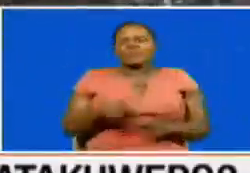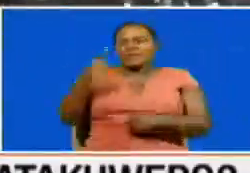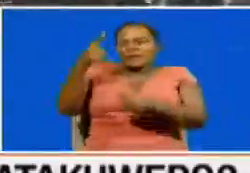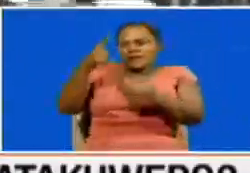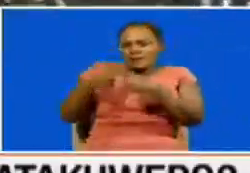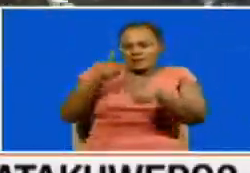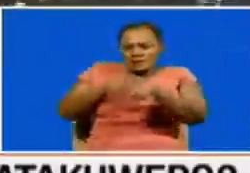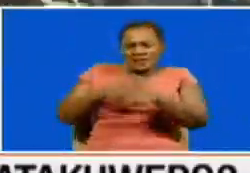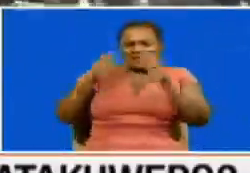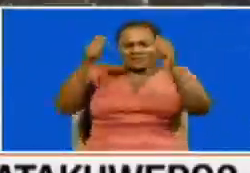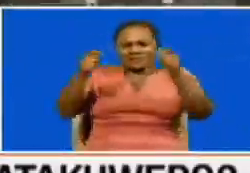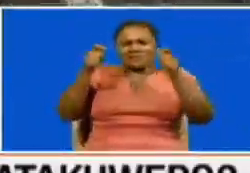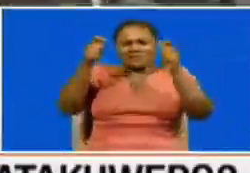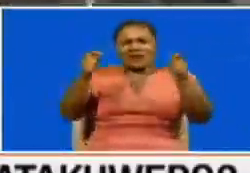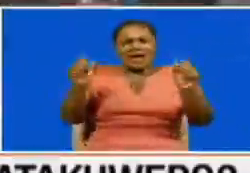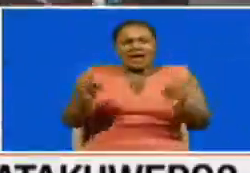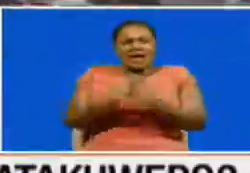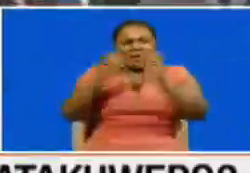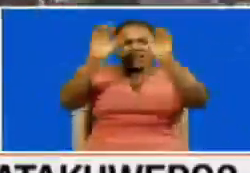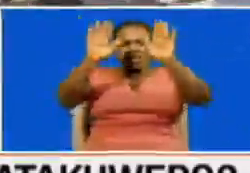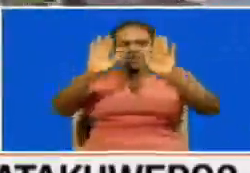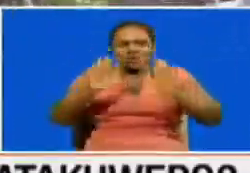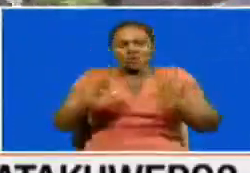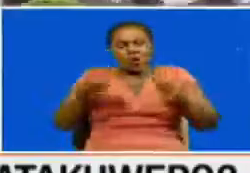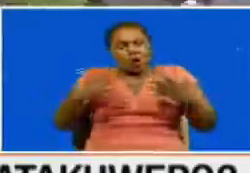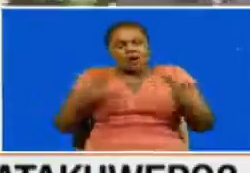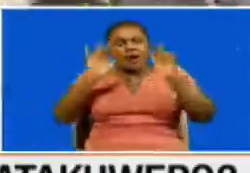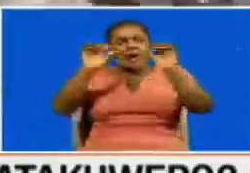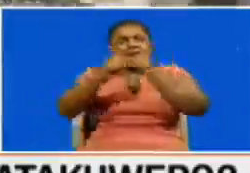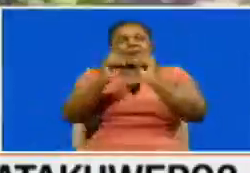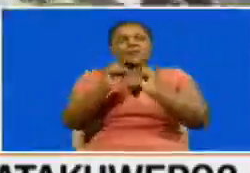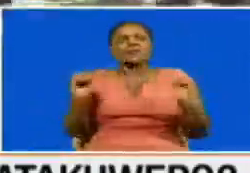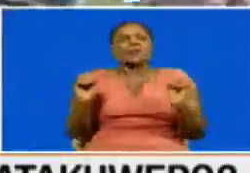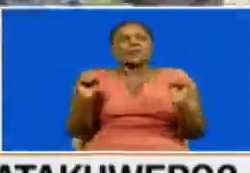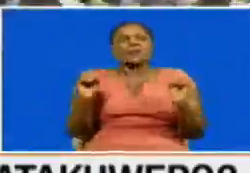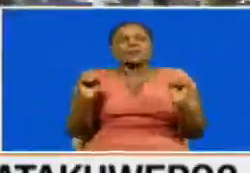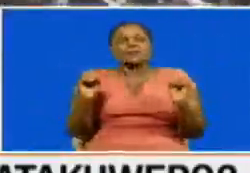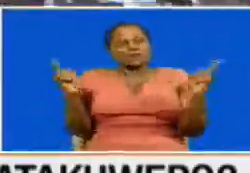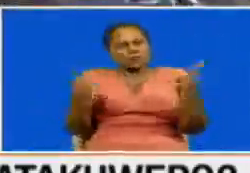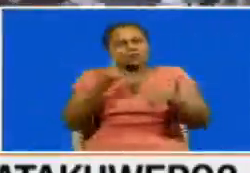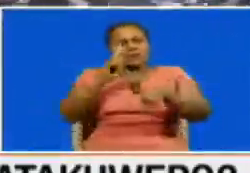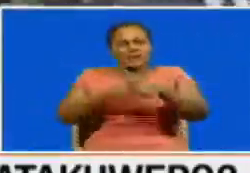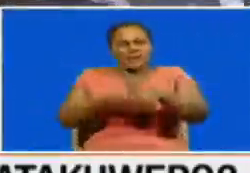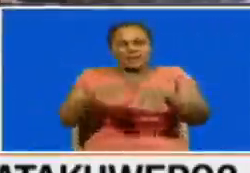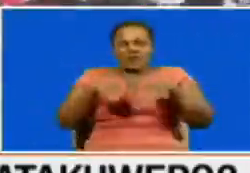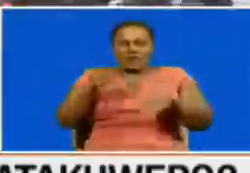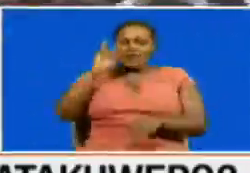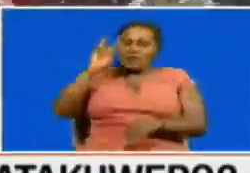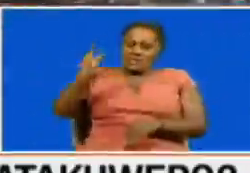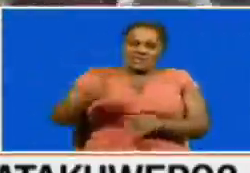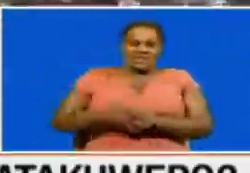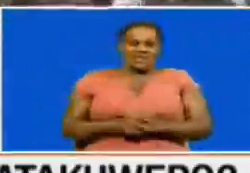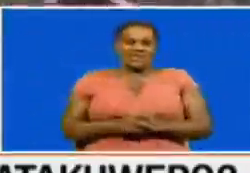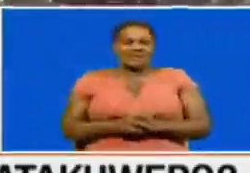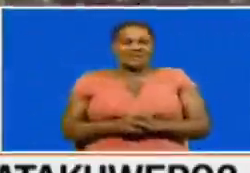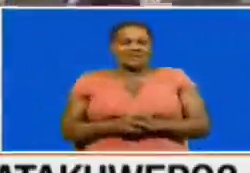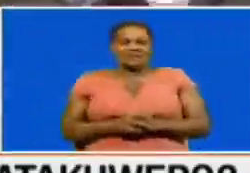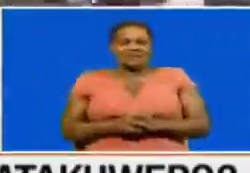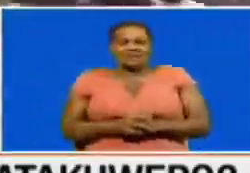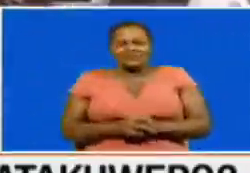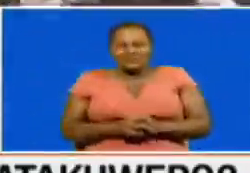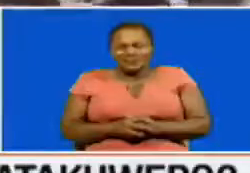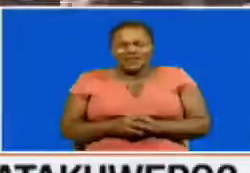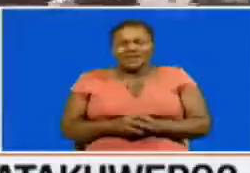Iwapo maandamano hayo yataandaliwa jijini Kisumu au la, ni muda tu utakaotoa majibu. Bramwell